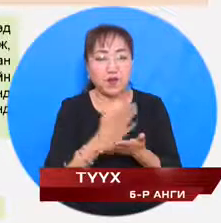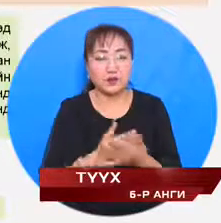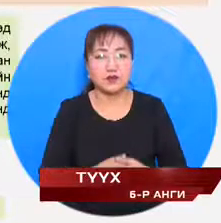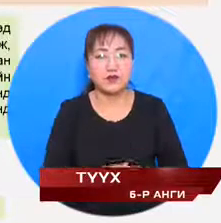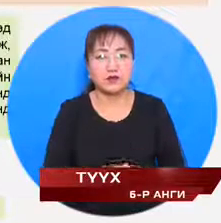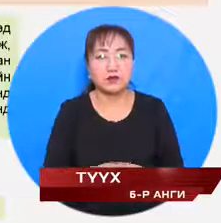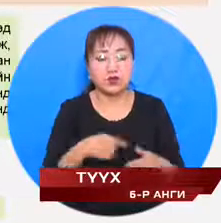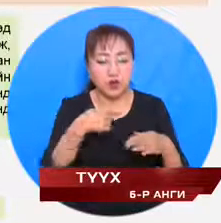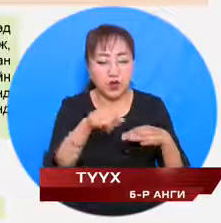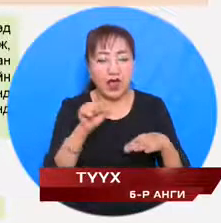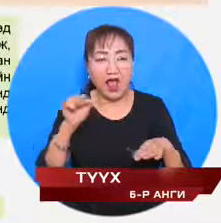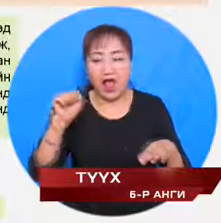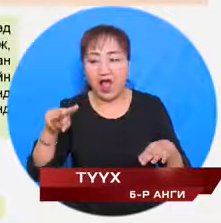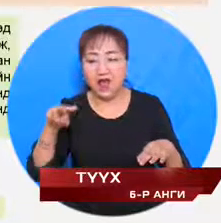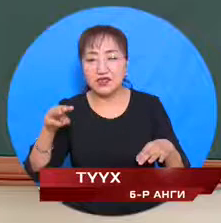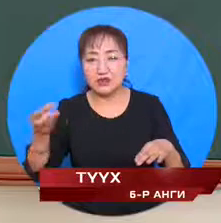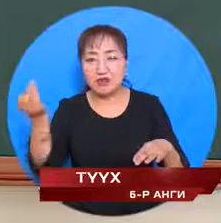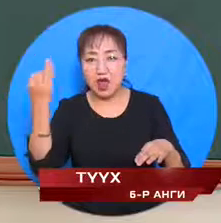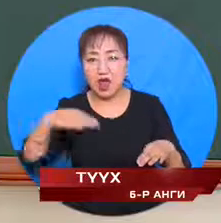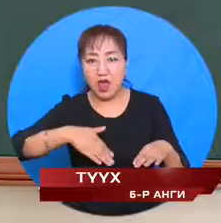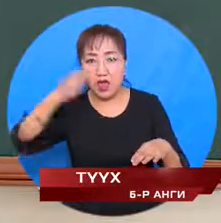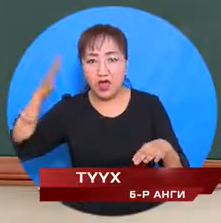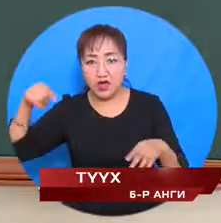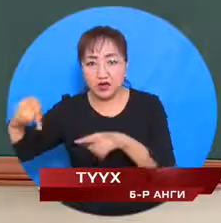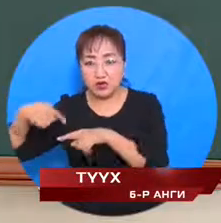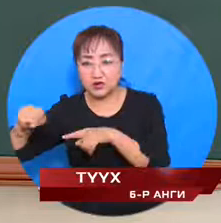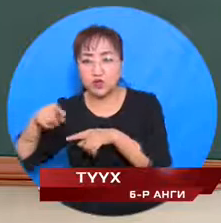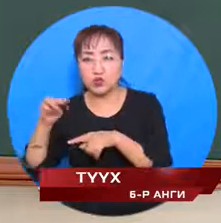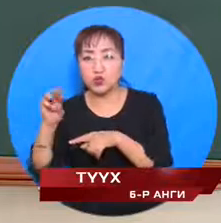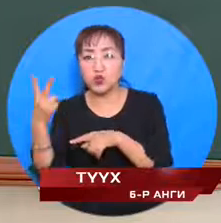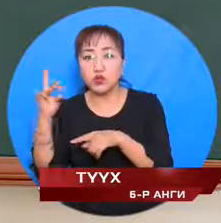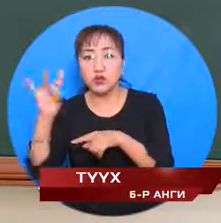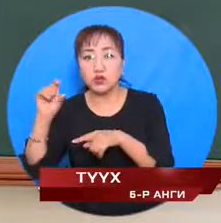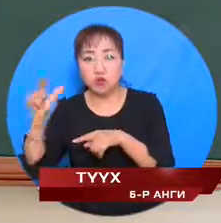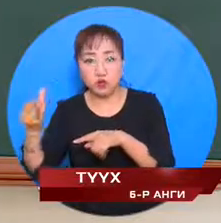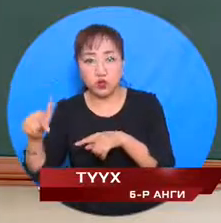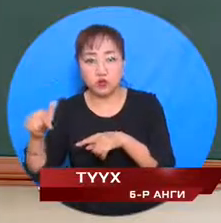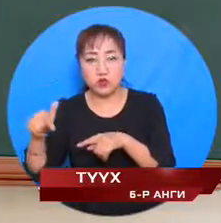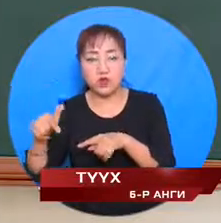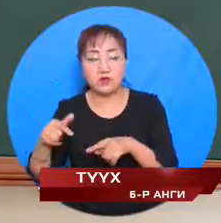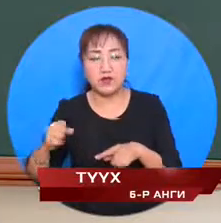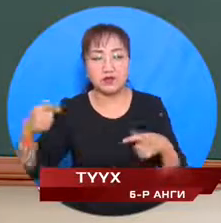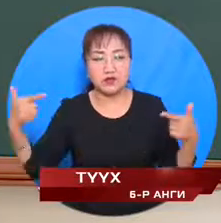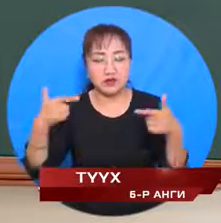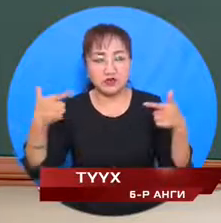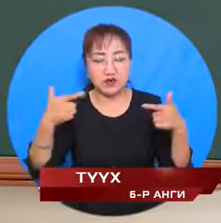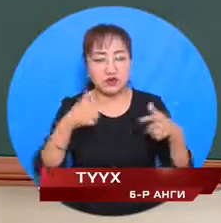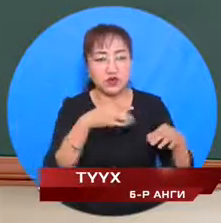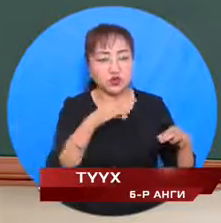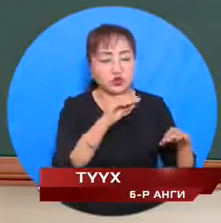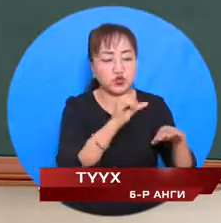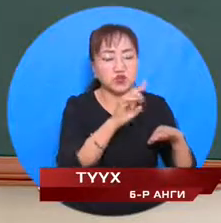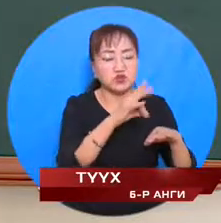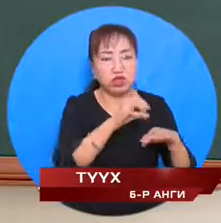бол бослог тэмцэл гаргаснараа Жужааны үеийн одоо ноёрхол эцэс болсон байхын. За энэ хүү үеийн